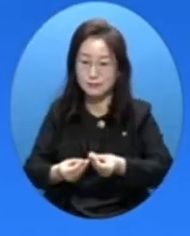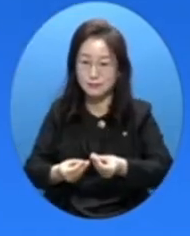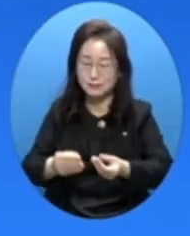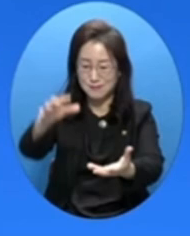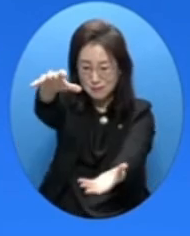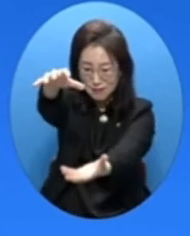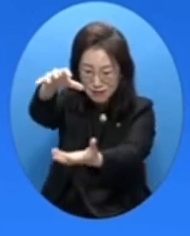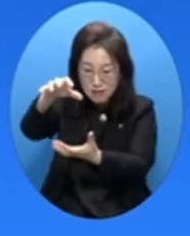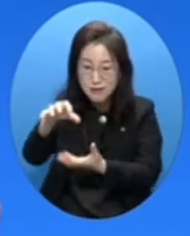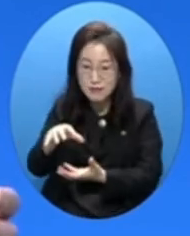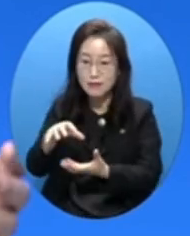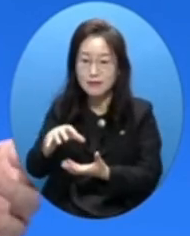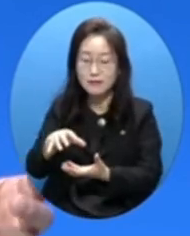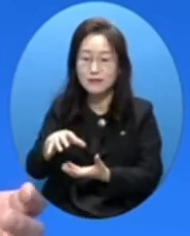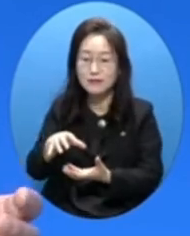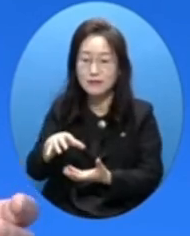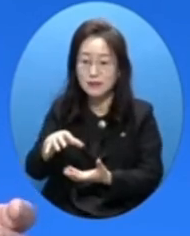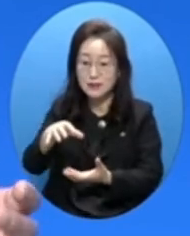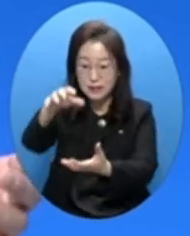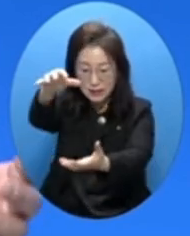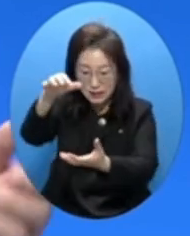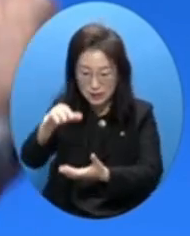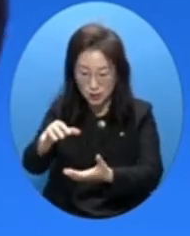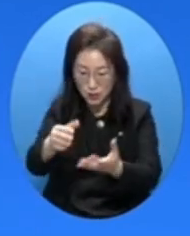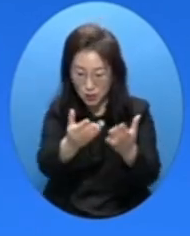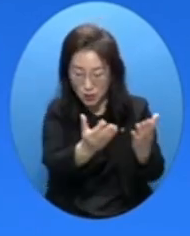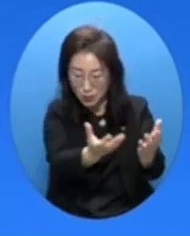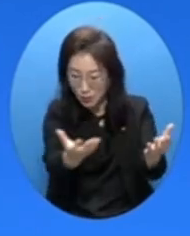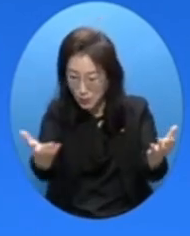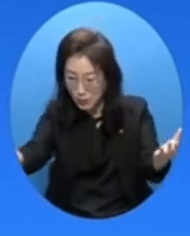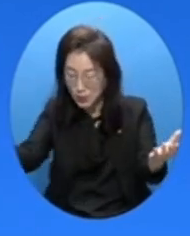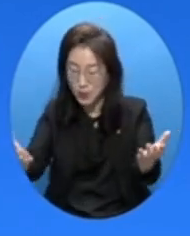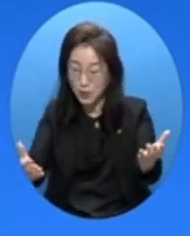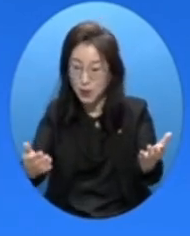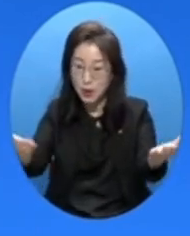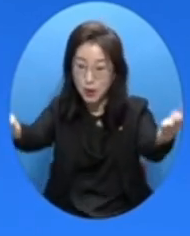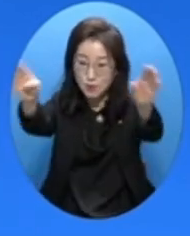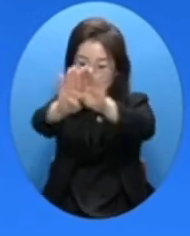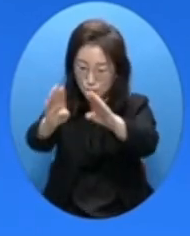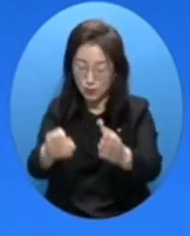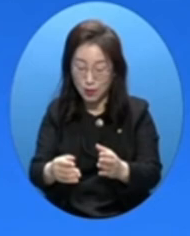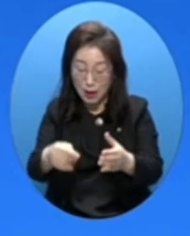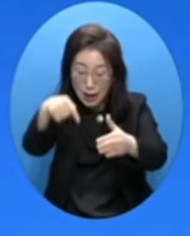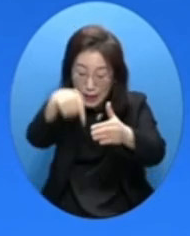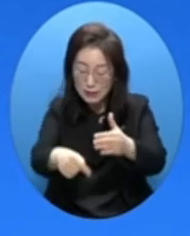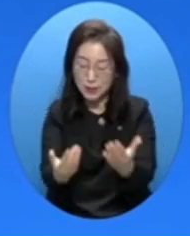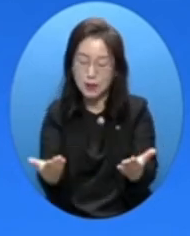그 빈 그릇을 빌려놓은 다음 문 닫고 거기다 기름을 부어라.